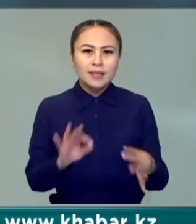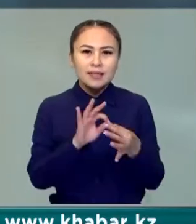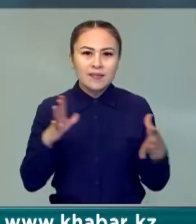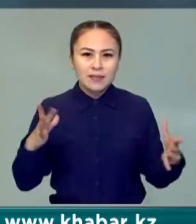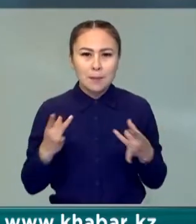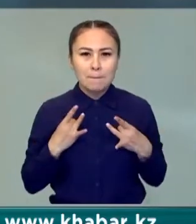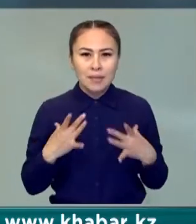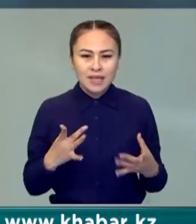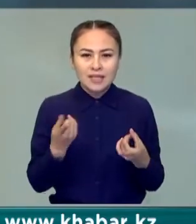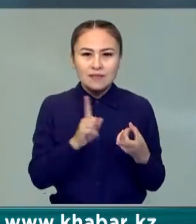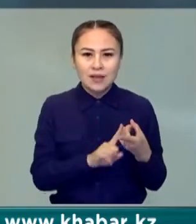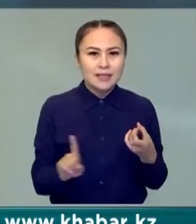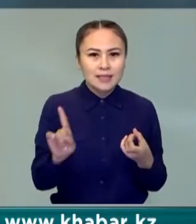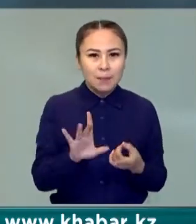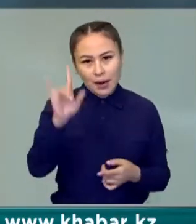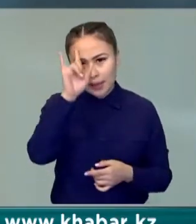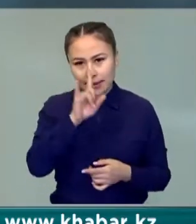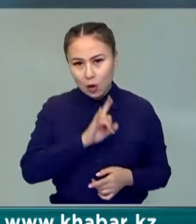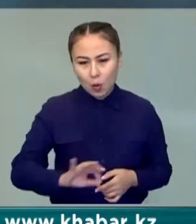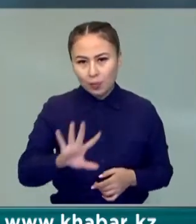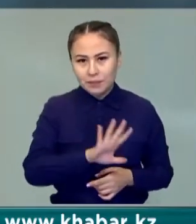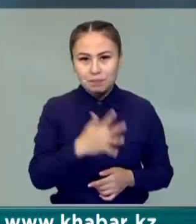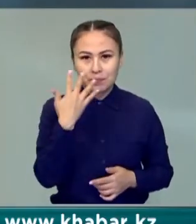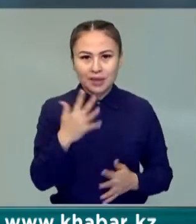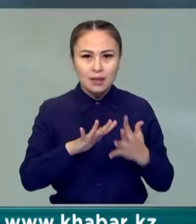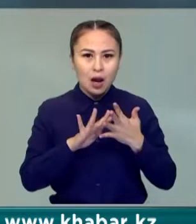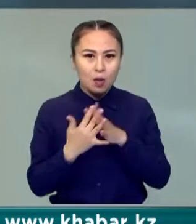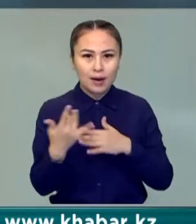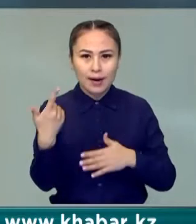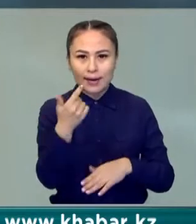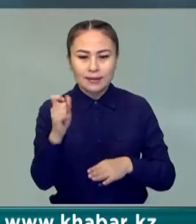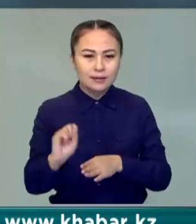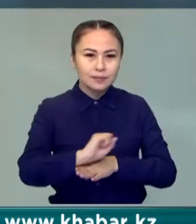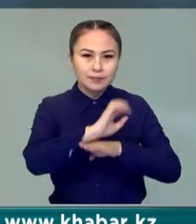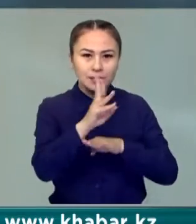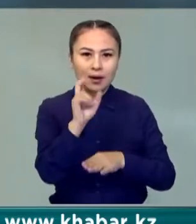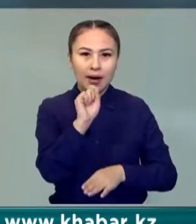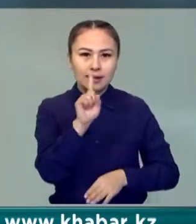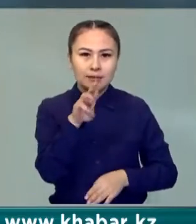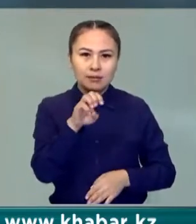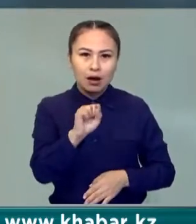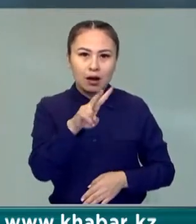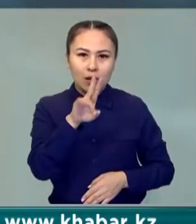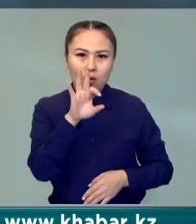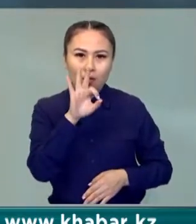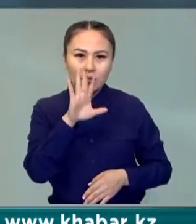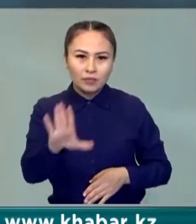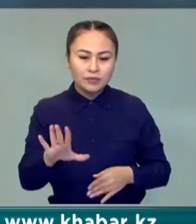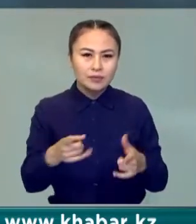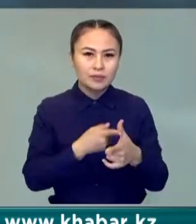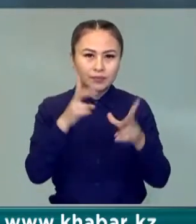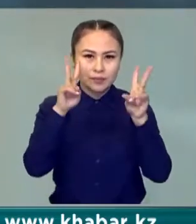Тәуелсіздік күні қарсаңында Батыс Қазақстан облысының 5 ауылы газбен қамтылды. Қазталов ауданындағы